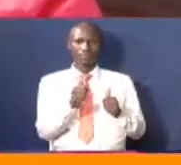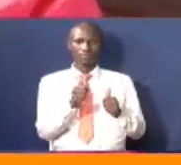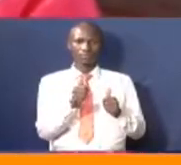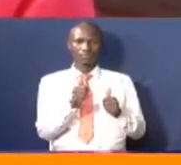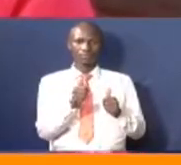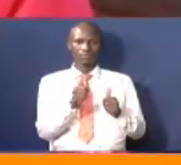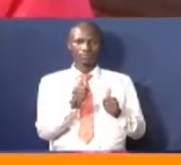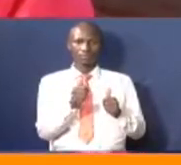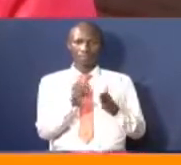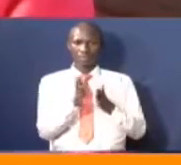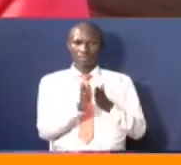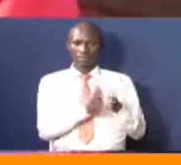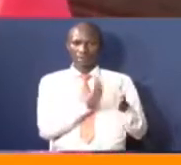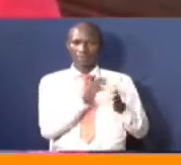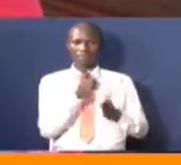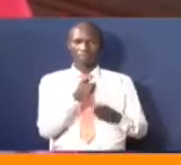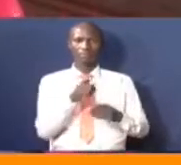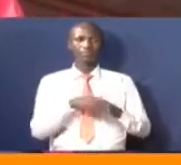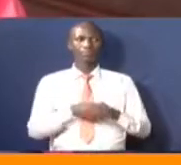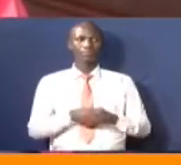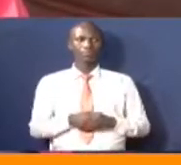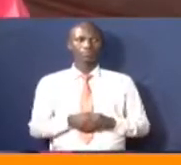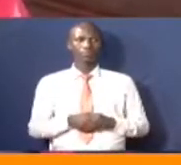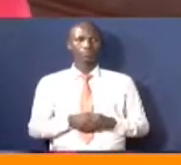Na ile mpango ambayo